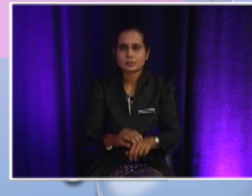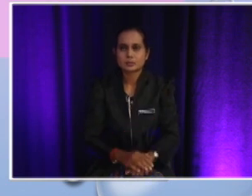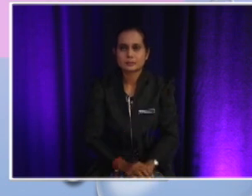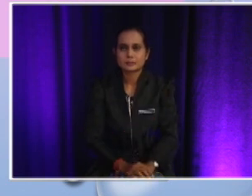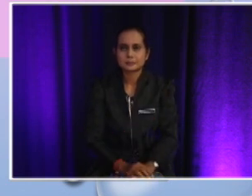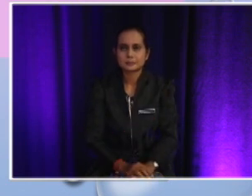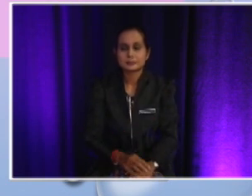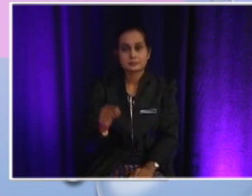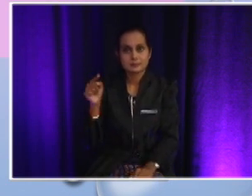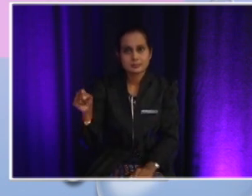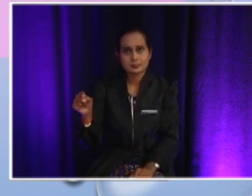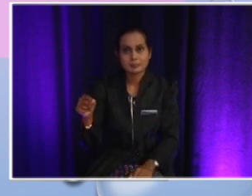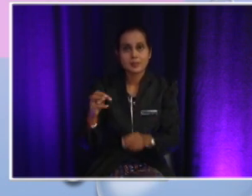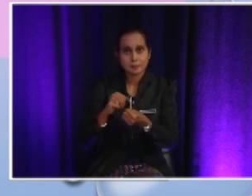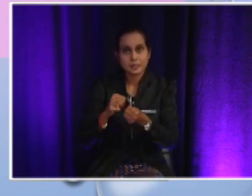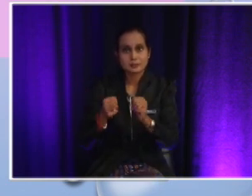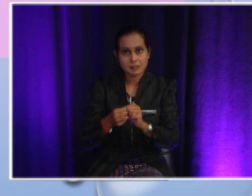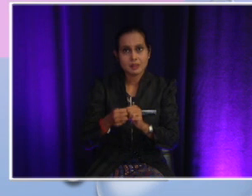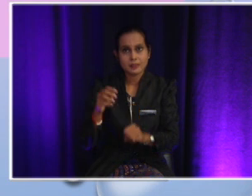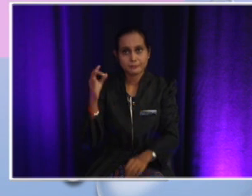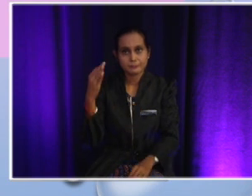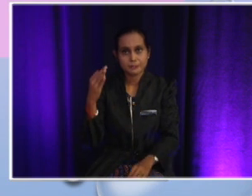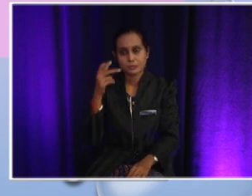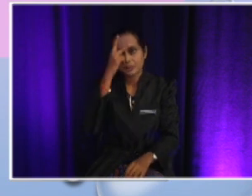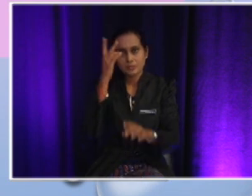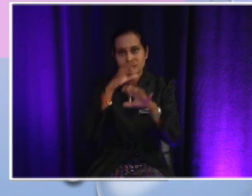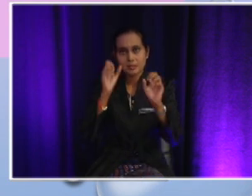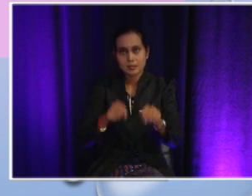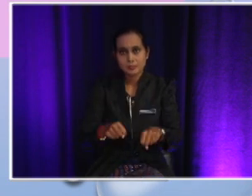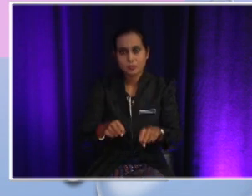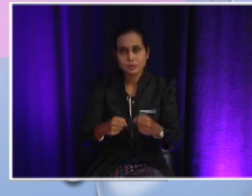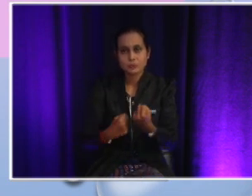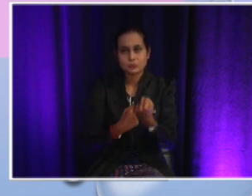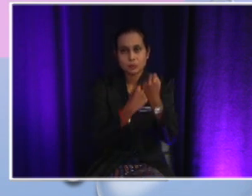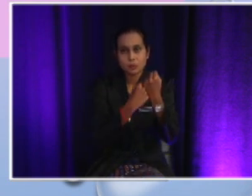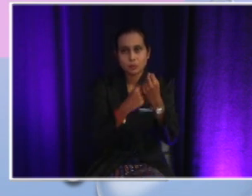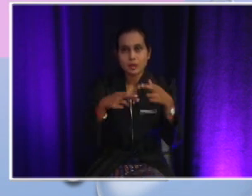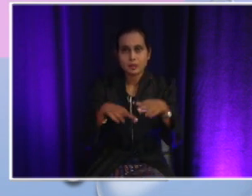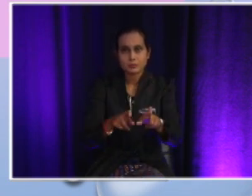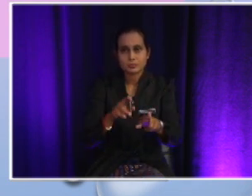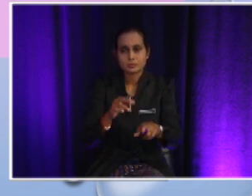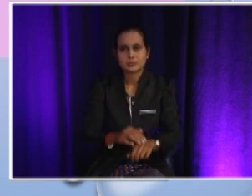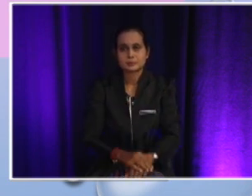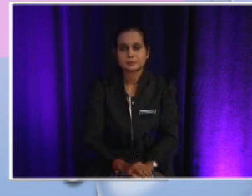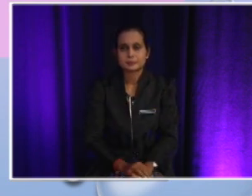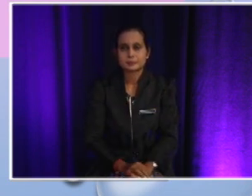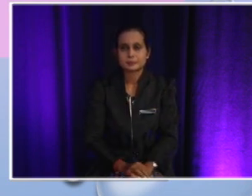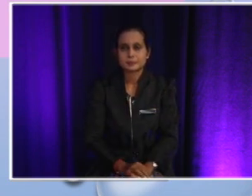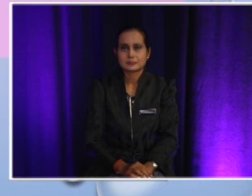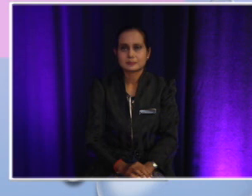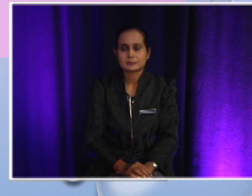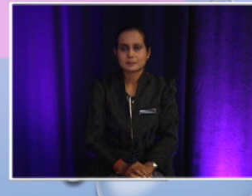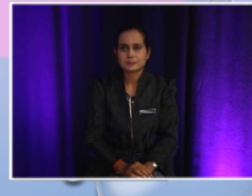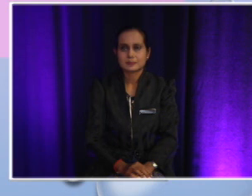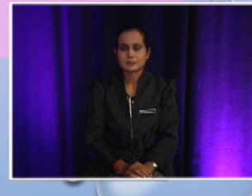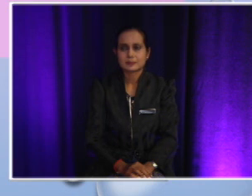adalah masalah, fuse masalah kan, sebab dia tak dapat nak tampung arus yang mengalir untuk lita yang asal ni. Okey, kemudian kat sini pula kita